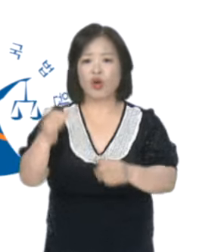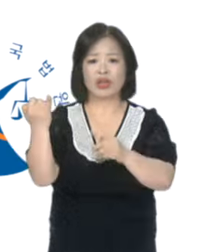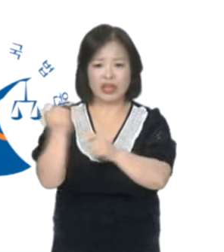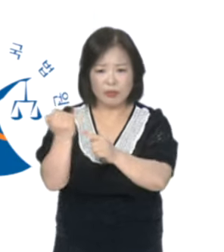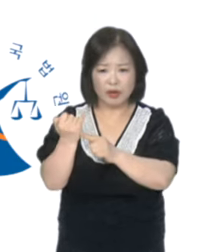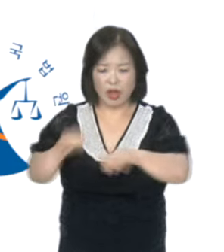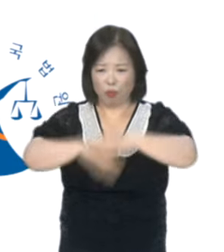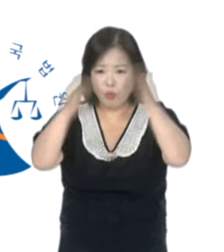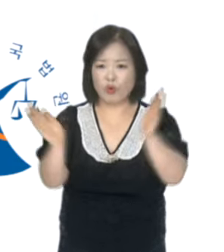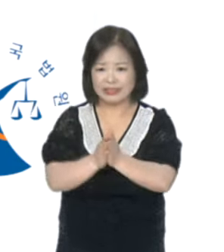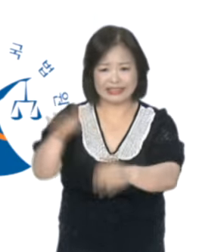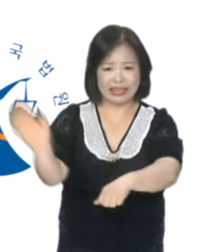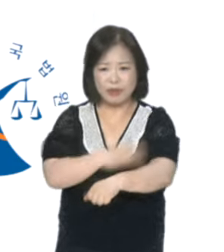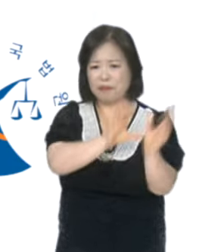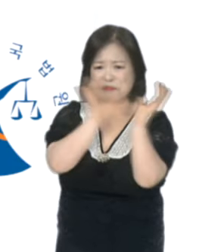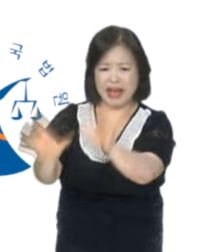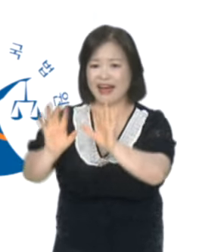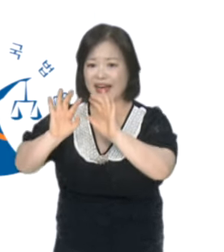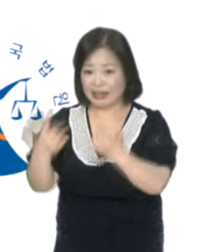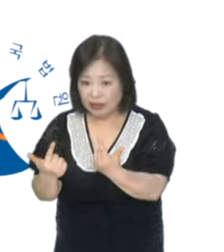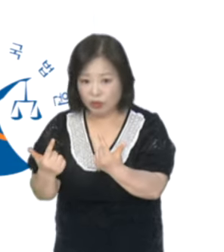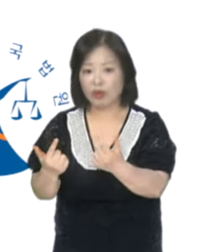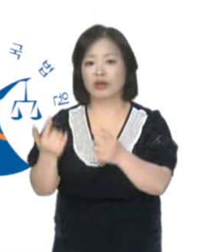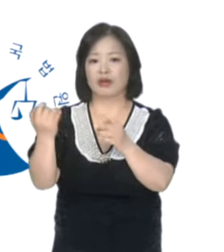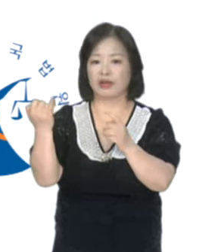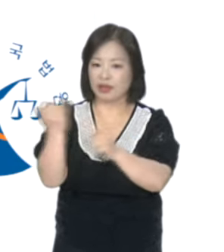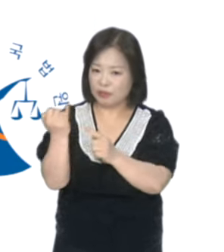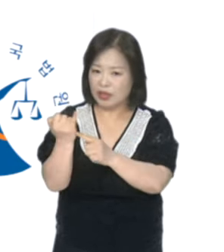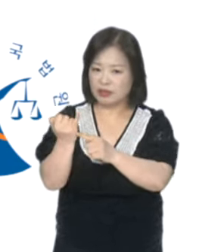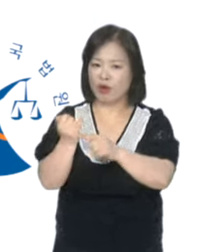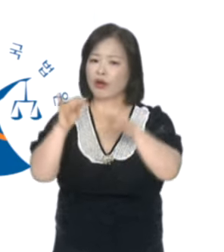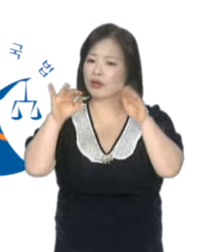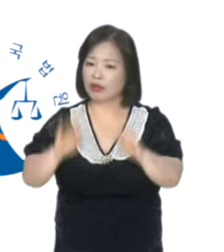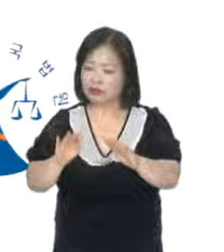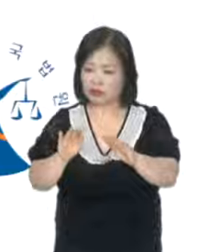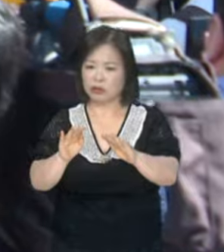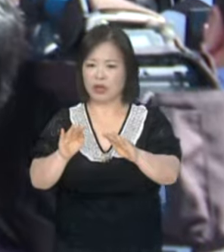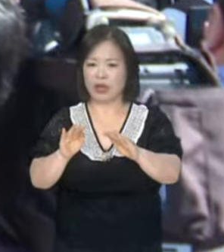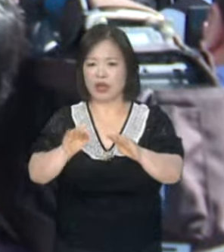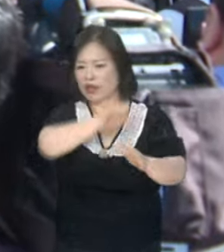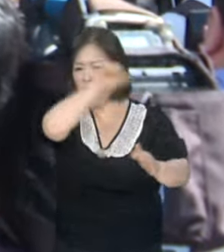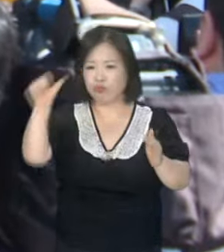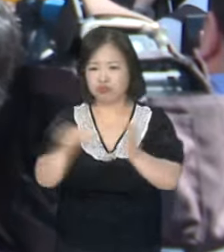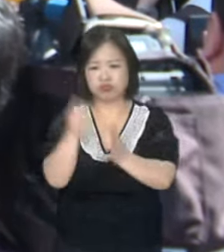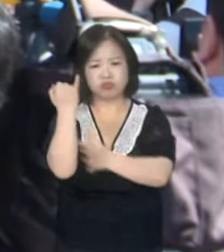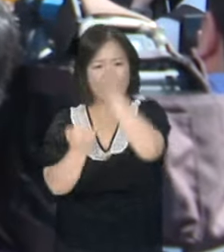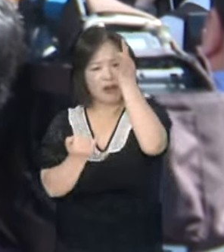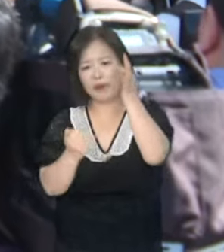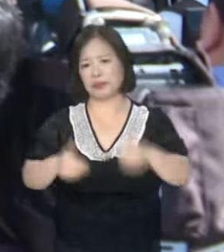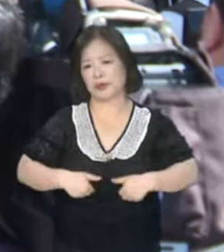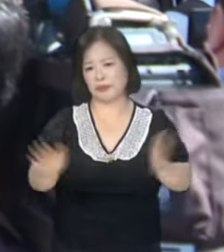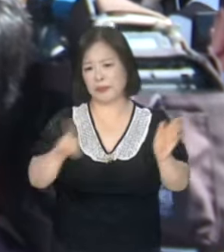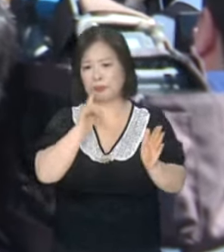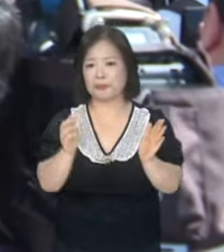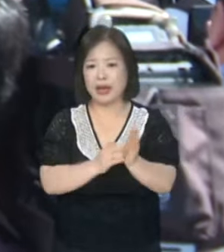없다며 생명을 박탈할 사정이 분명히 있다고 보기 어렵다고 봤습니다 한정은